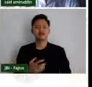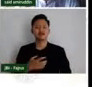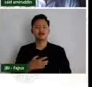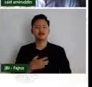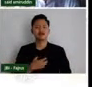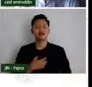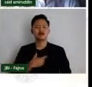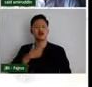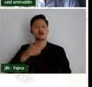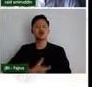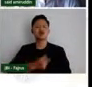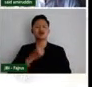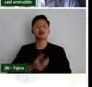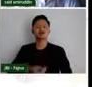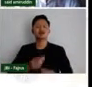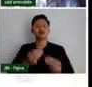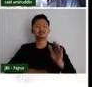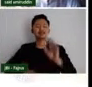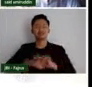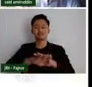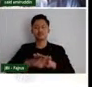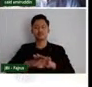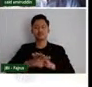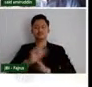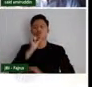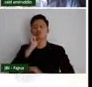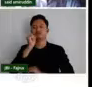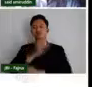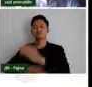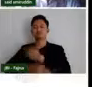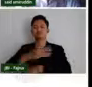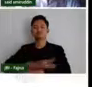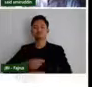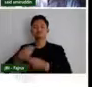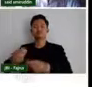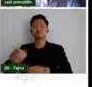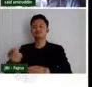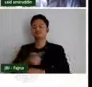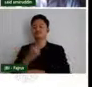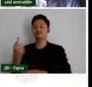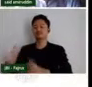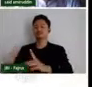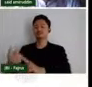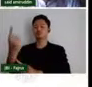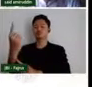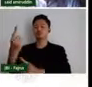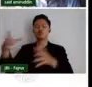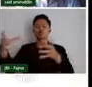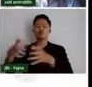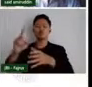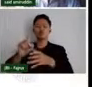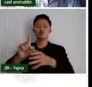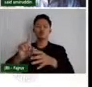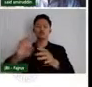bagi anak-anak berkebutuhan khusus. Jadi mereka itu disatukan, tidak dibeda-bedakan dengan anak-anak yang